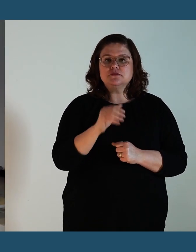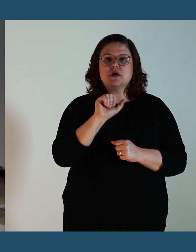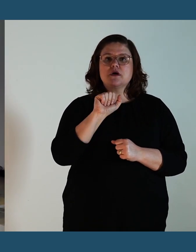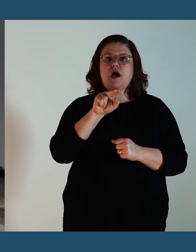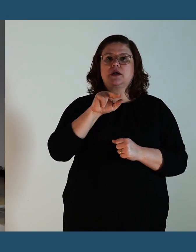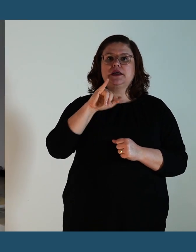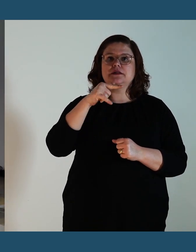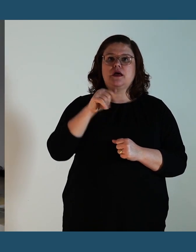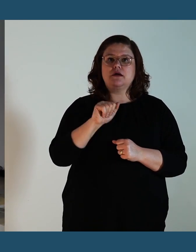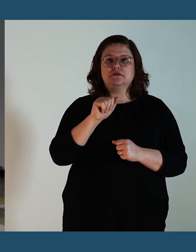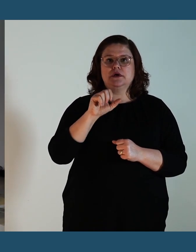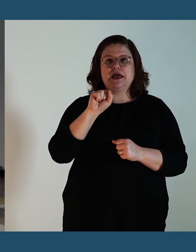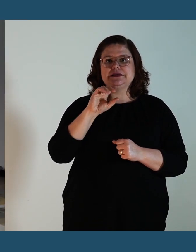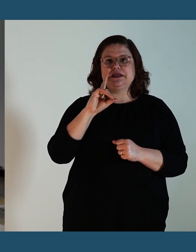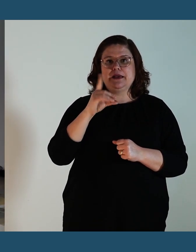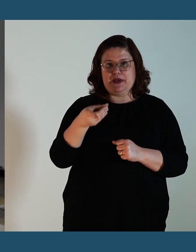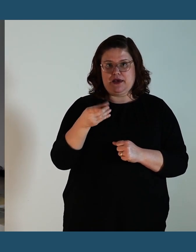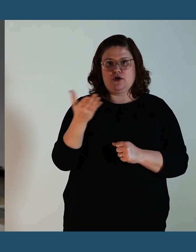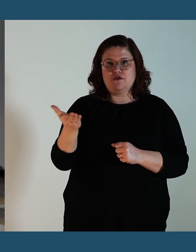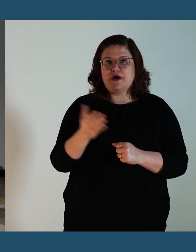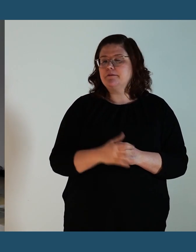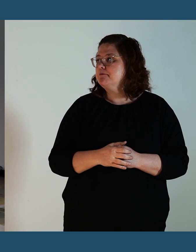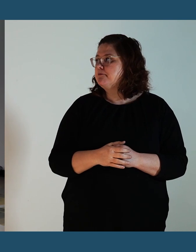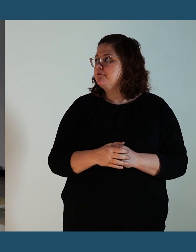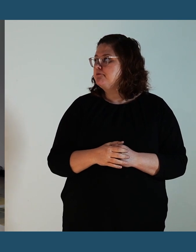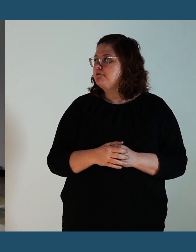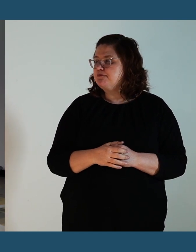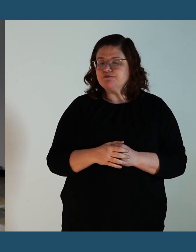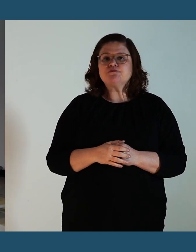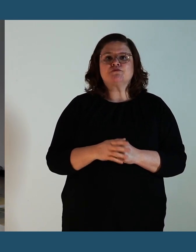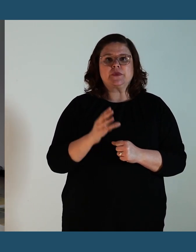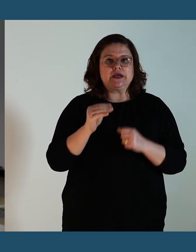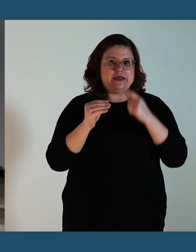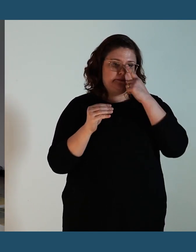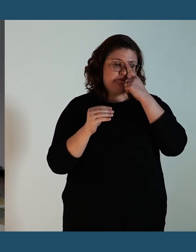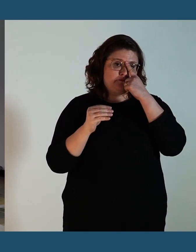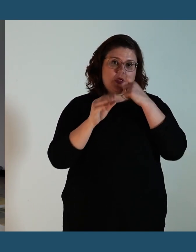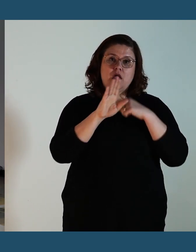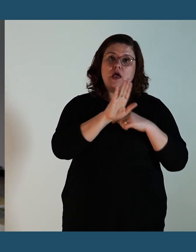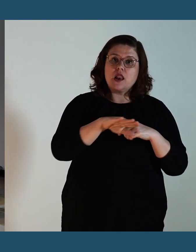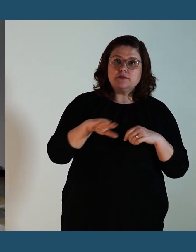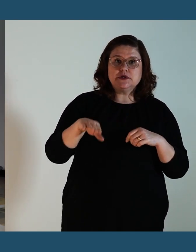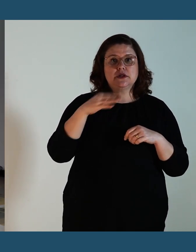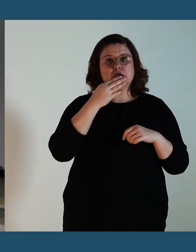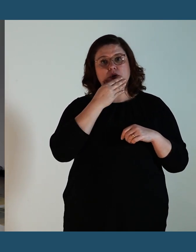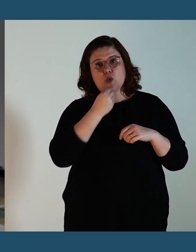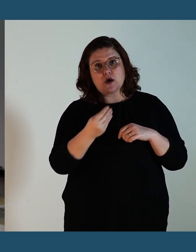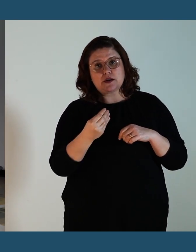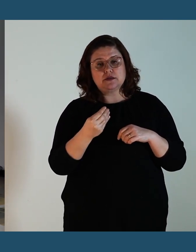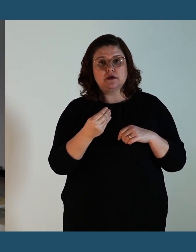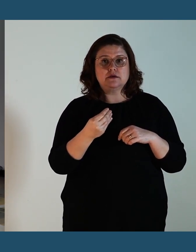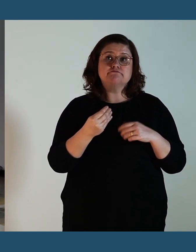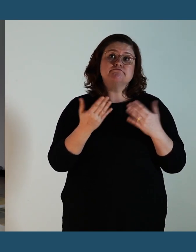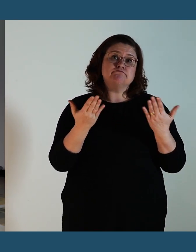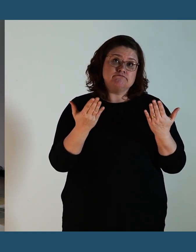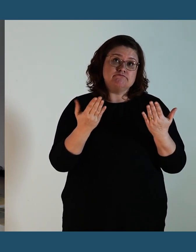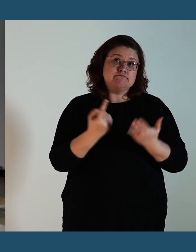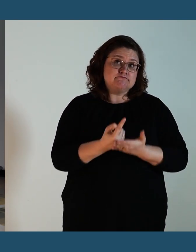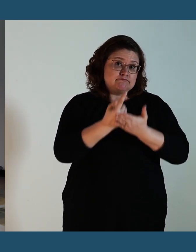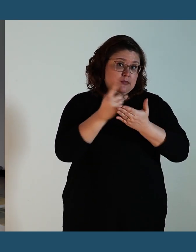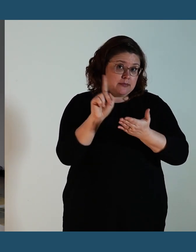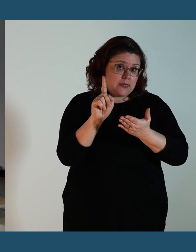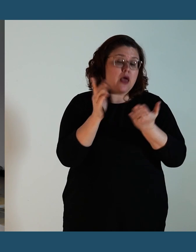Anita Helman, SDP. Ole hyvä. Kiitos. No tietysti tässä, kun puhutaan lapsista ja nuorista, niin koululla on iso rooli.